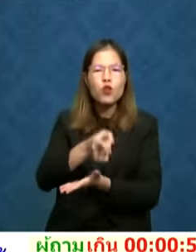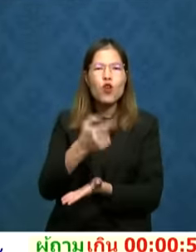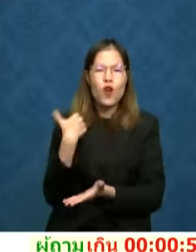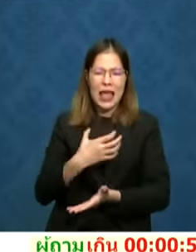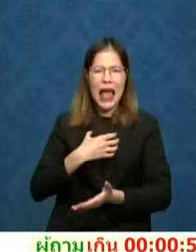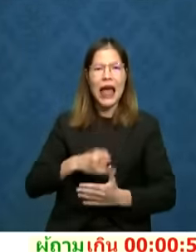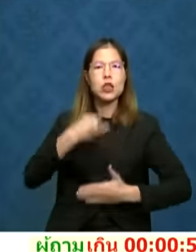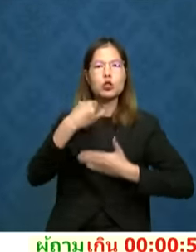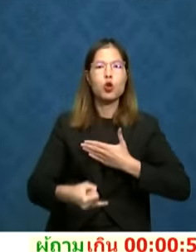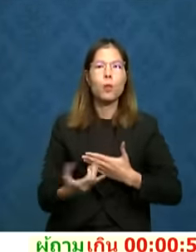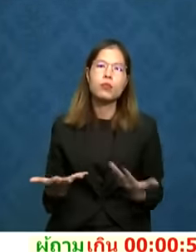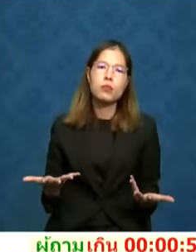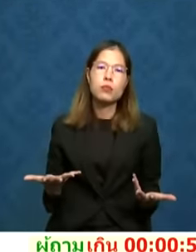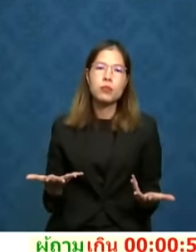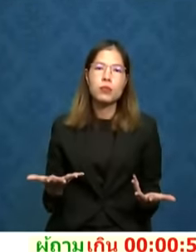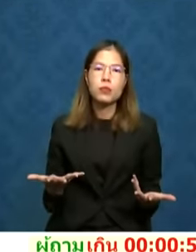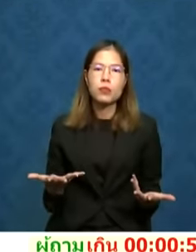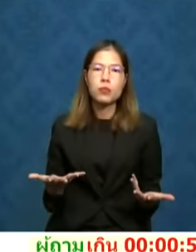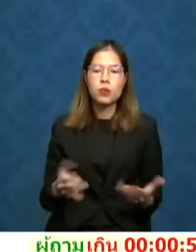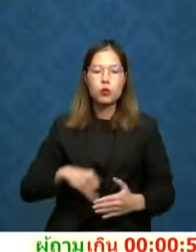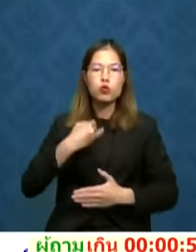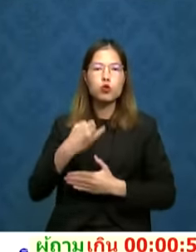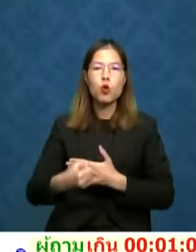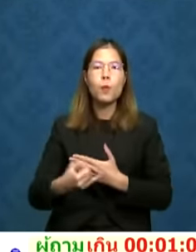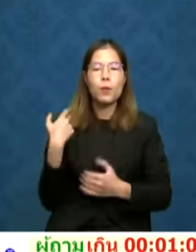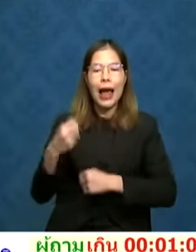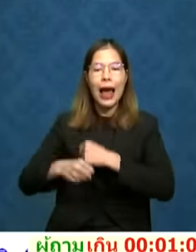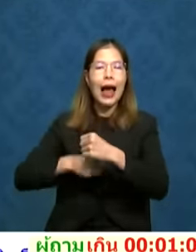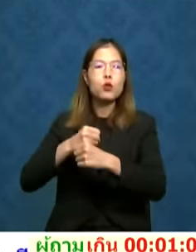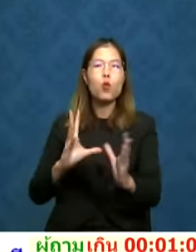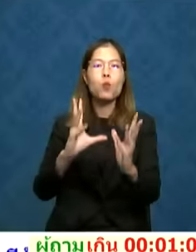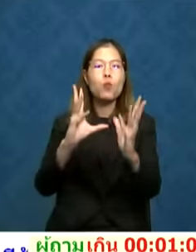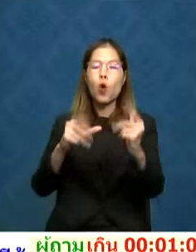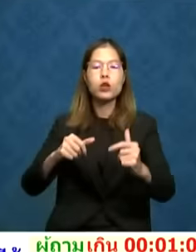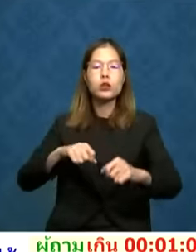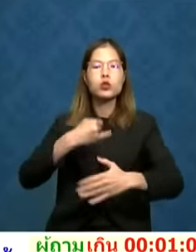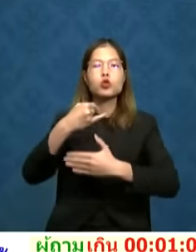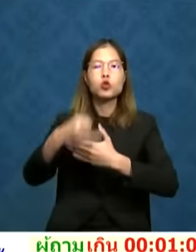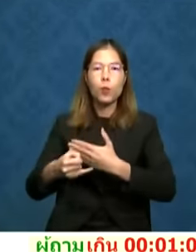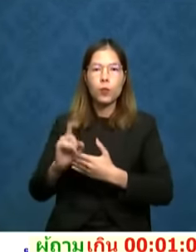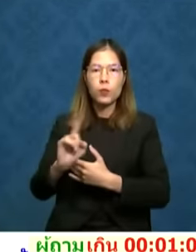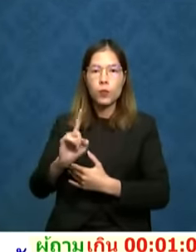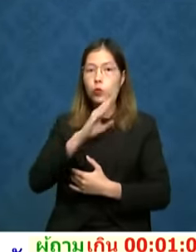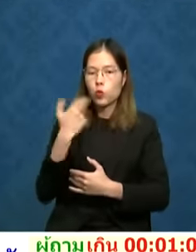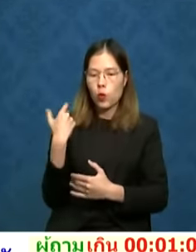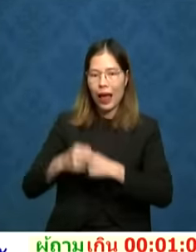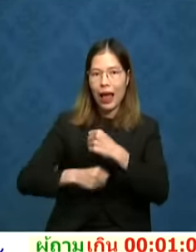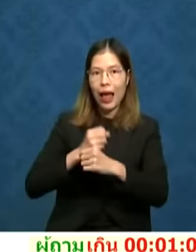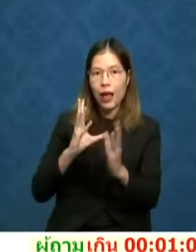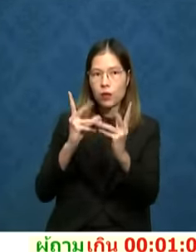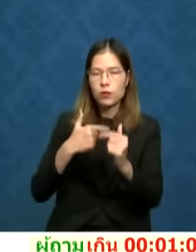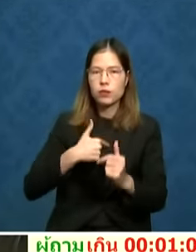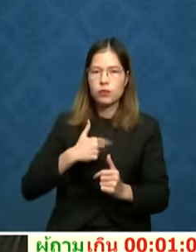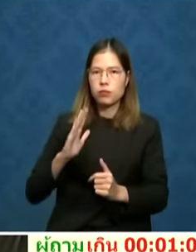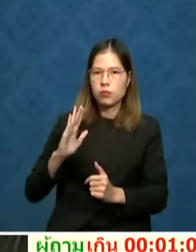องมนจบแบบนี้ให้มันเรื่องมันจบแบบที่ขาดอายุความเพระถ้าเมื่อไที่มันขาดอายความท่านประทานค่